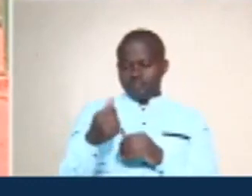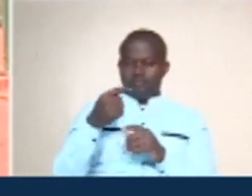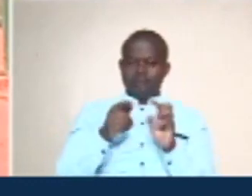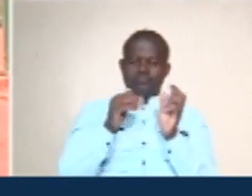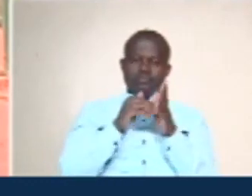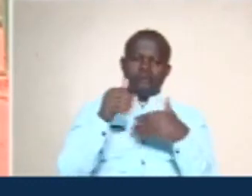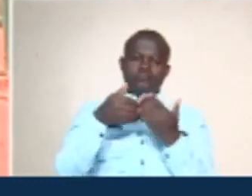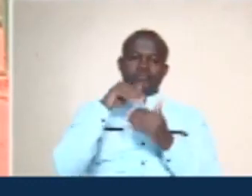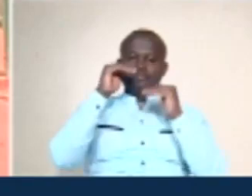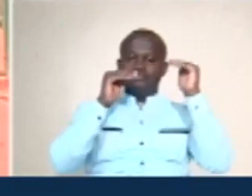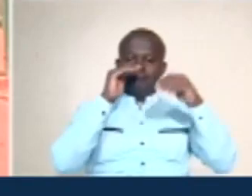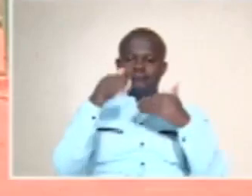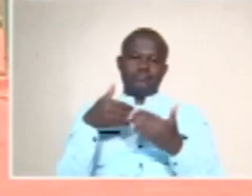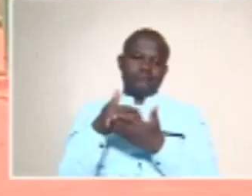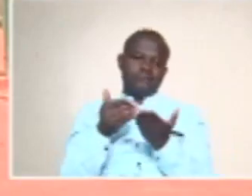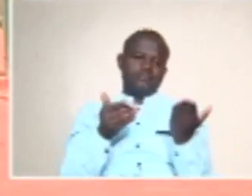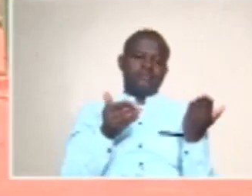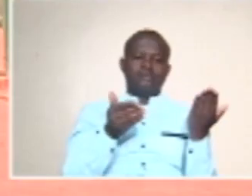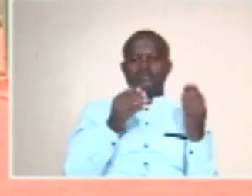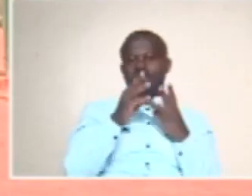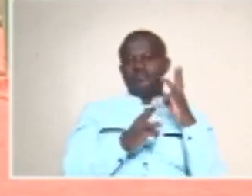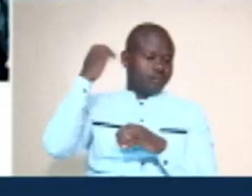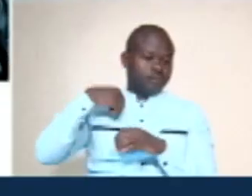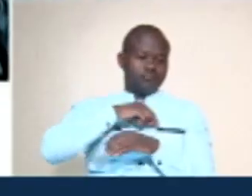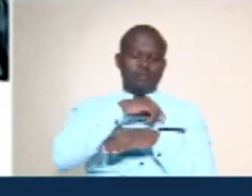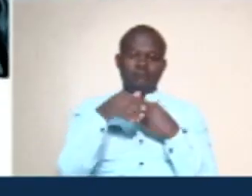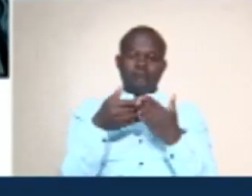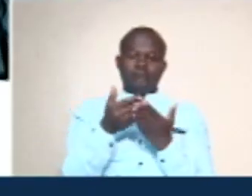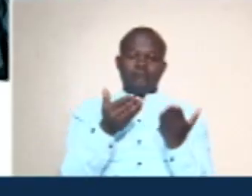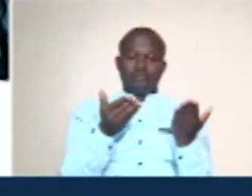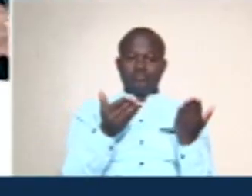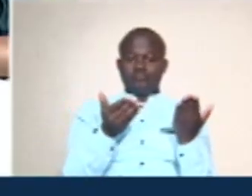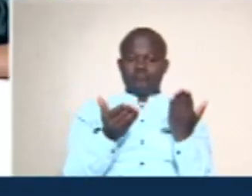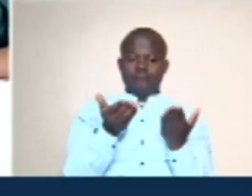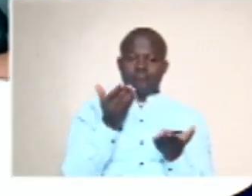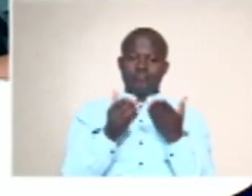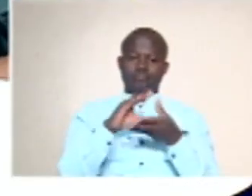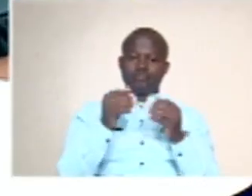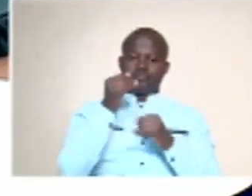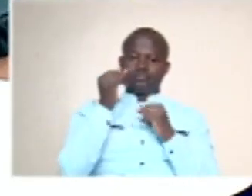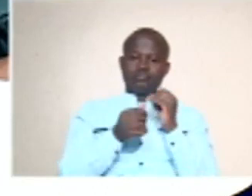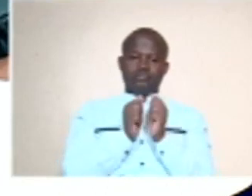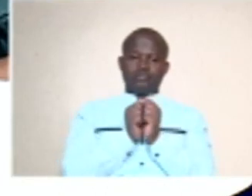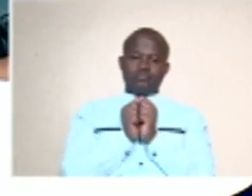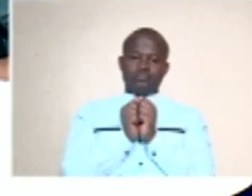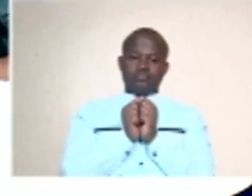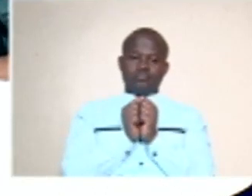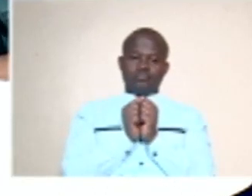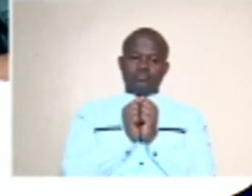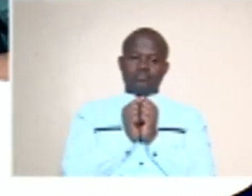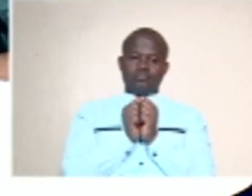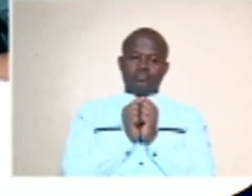ndetse no ku rwego rwa rw'isi ngira ngo kuri no nkuru yo hanze niho dusoreje amakuru yacu